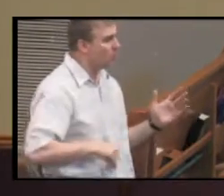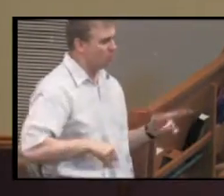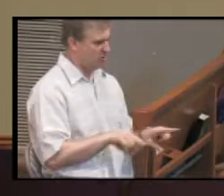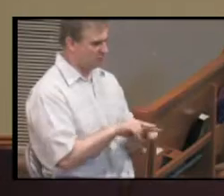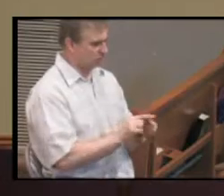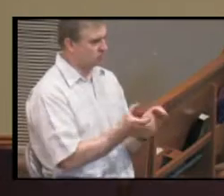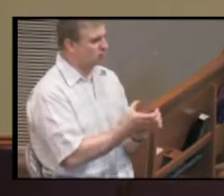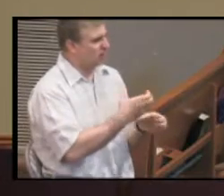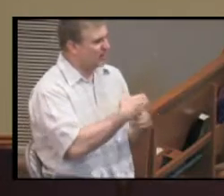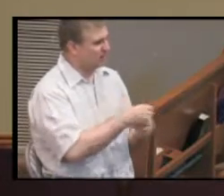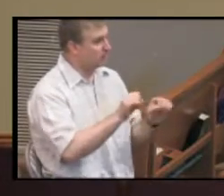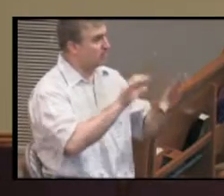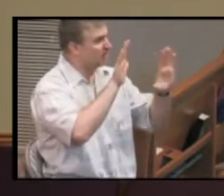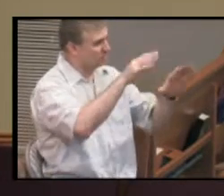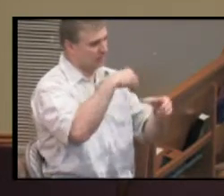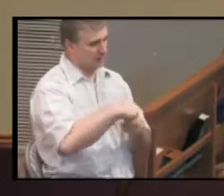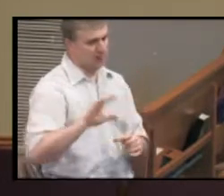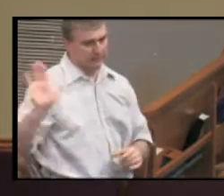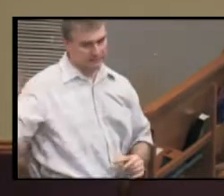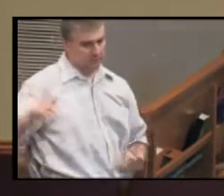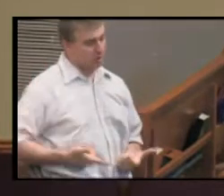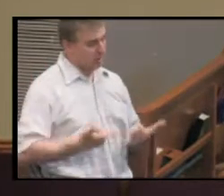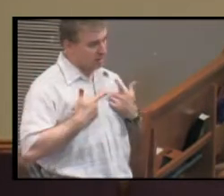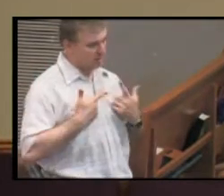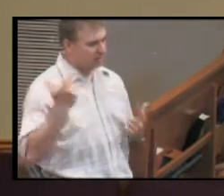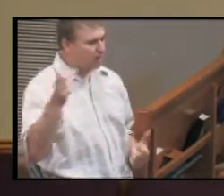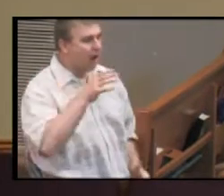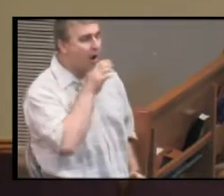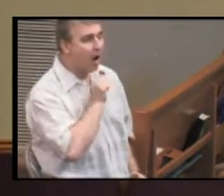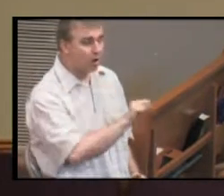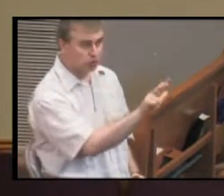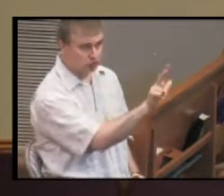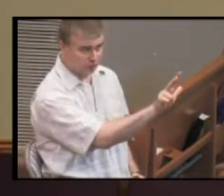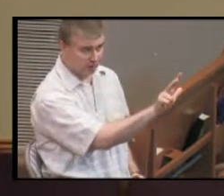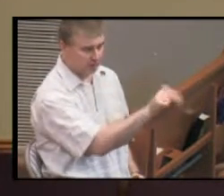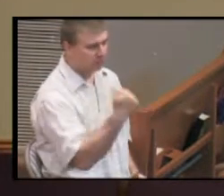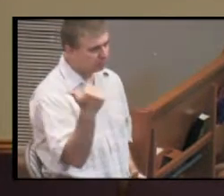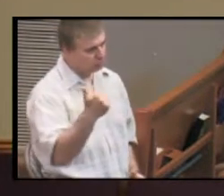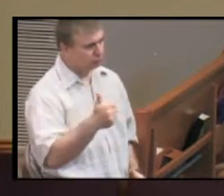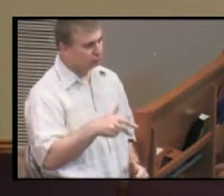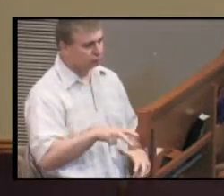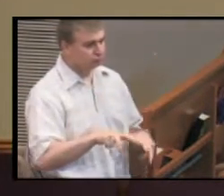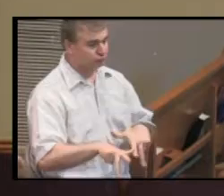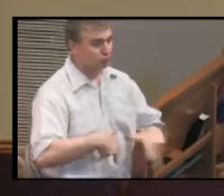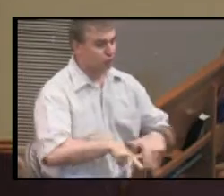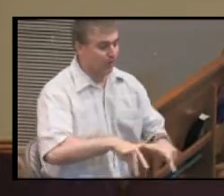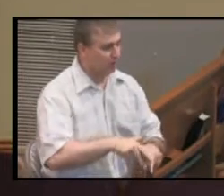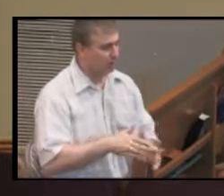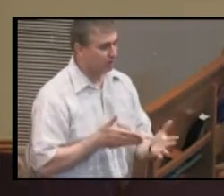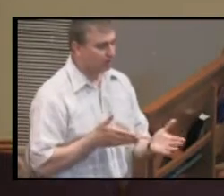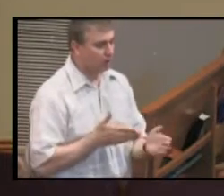жизни. Когда мне было 3 годика, я перебегал через дорогу, меня сбила машина.